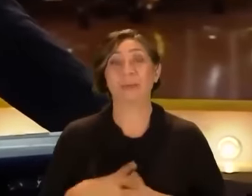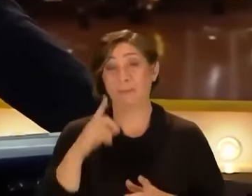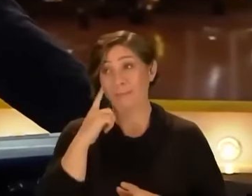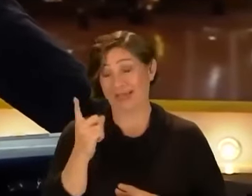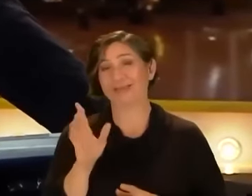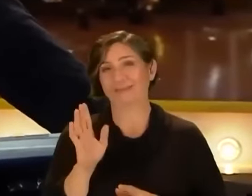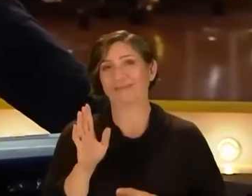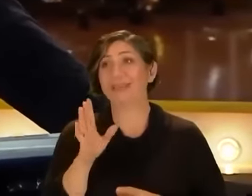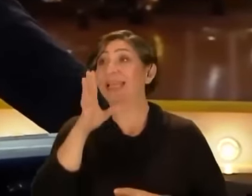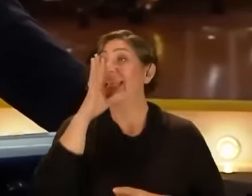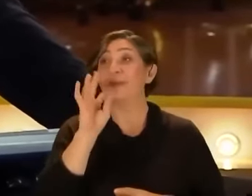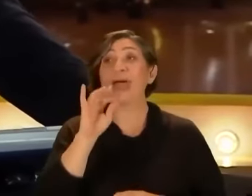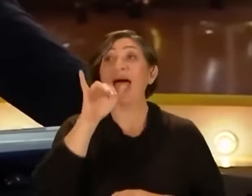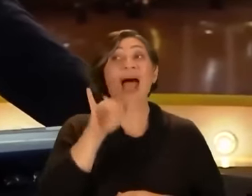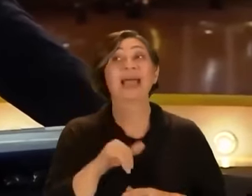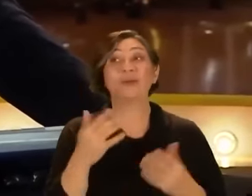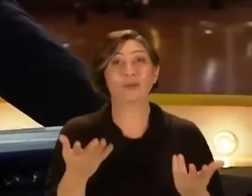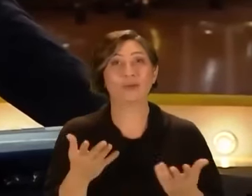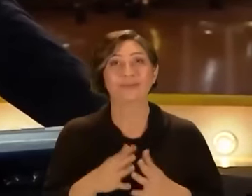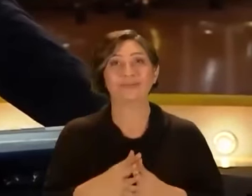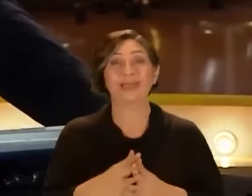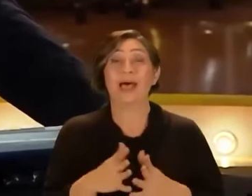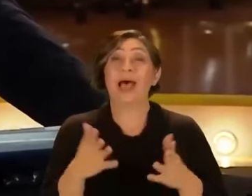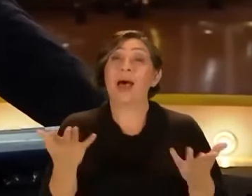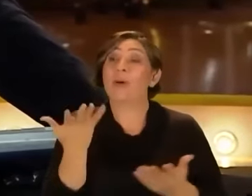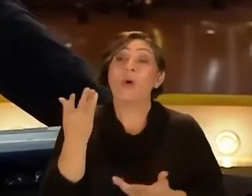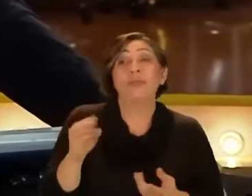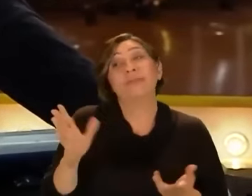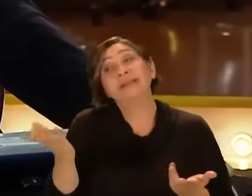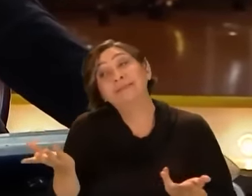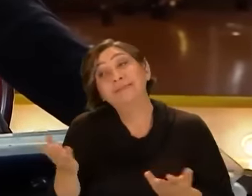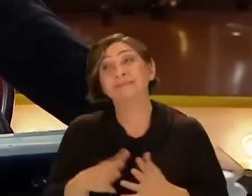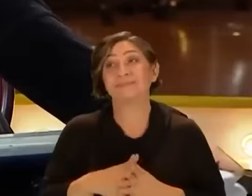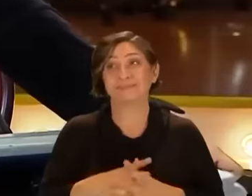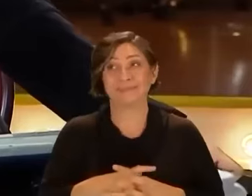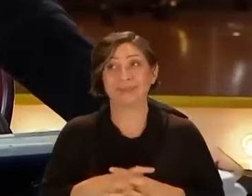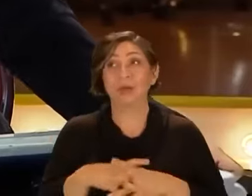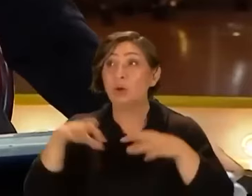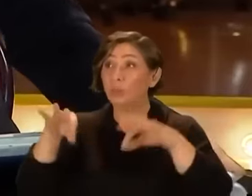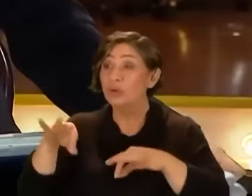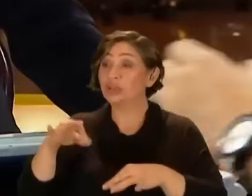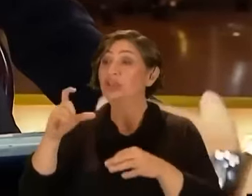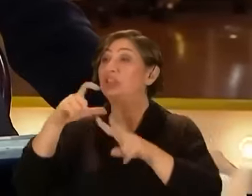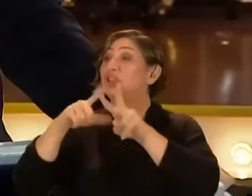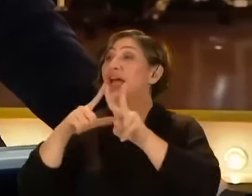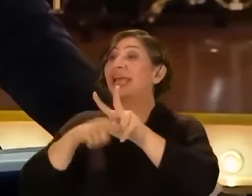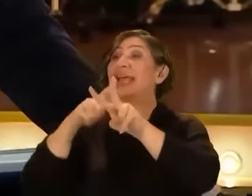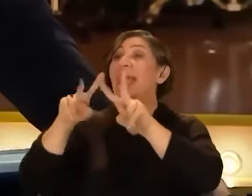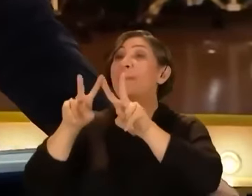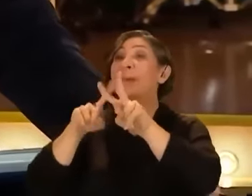Bak. Kimler hak ediyordu? Ama olmadı onlarınki. Değil mi? Bugün Can Yaman